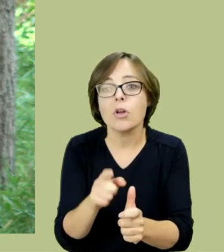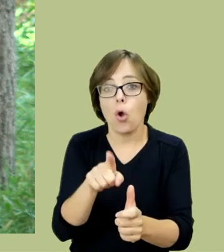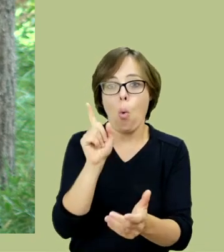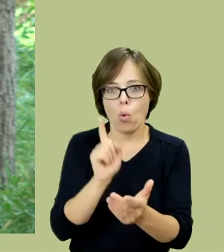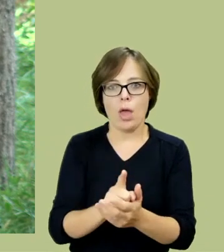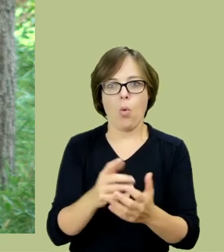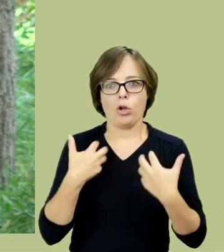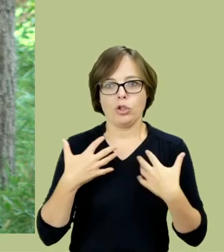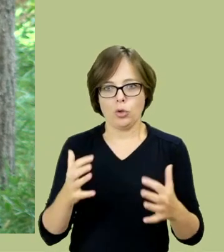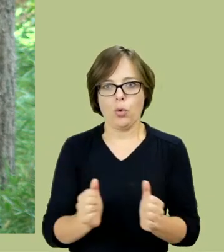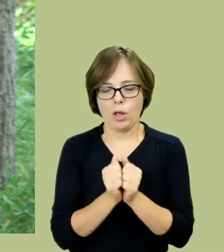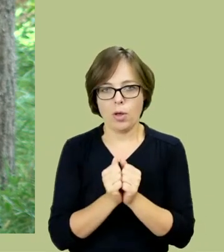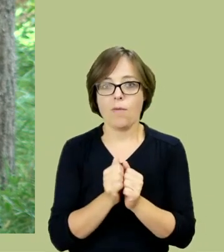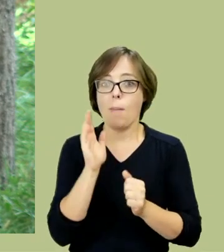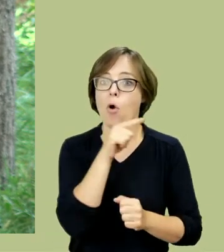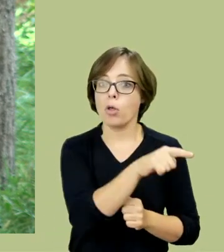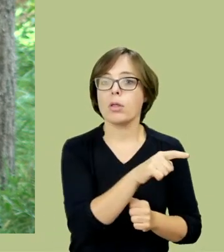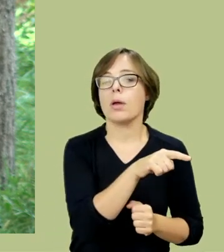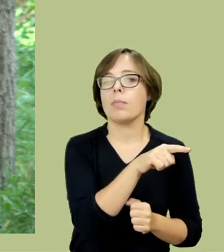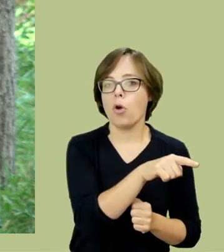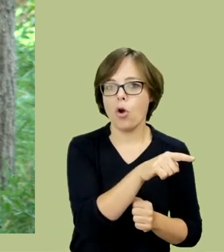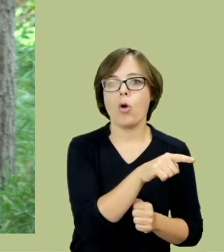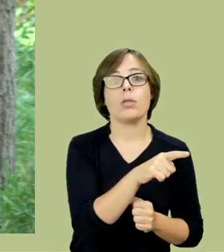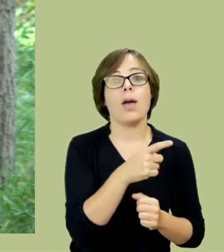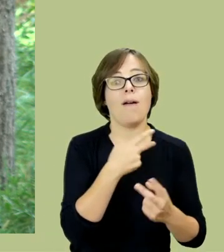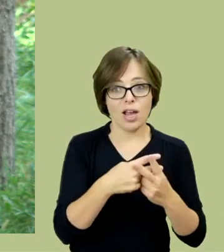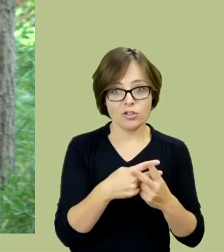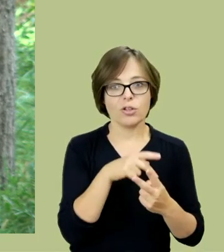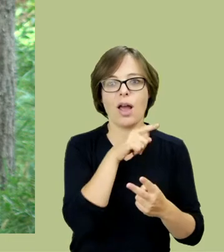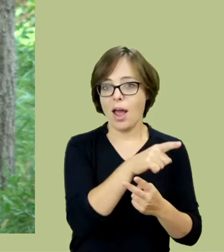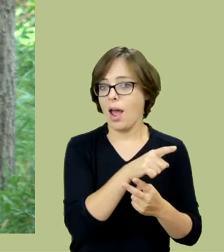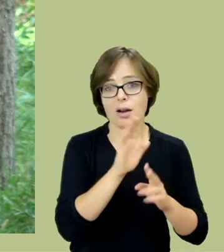to wzięła się za pas, że tak powiem, i poszła